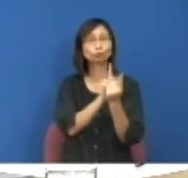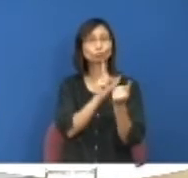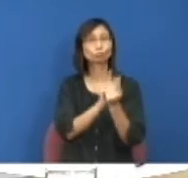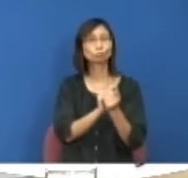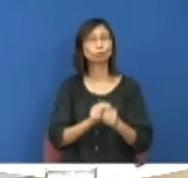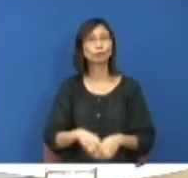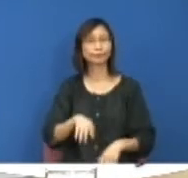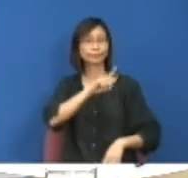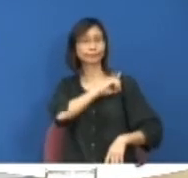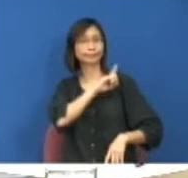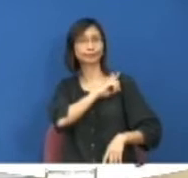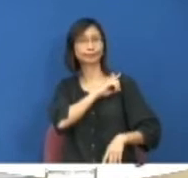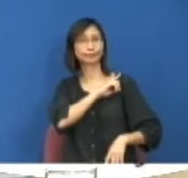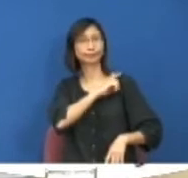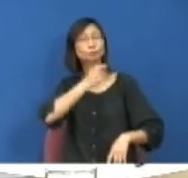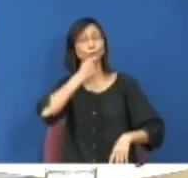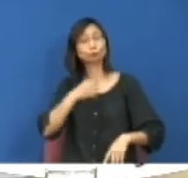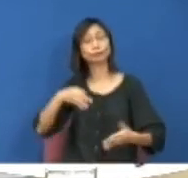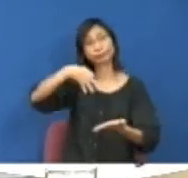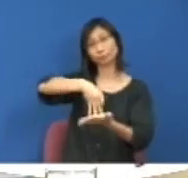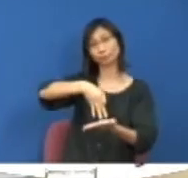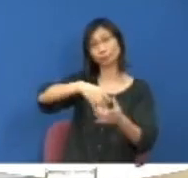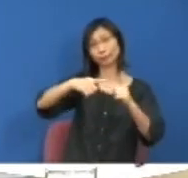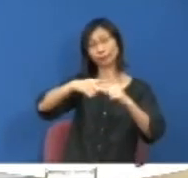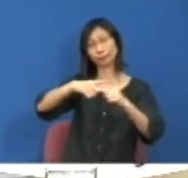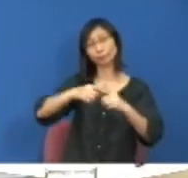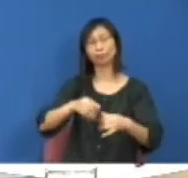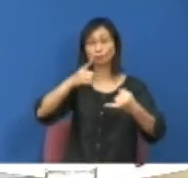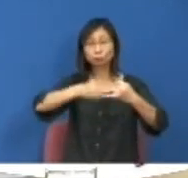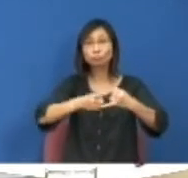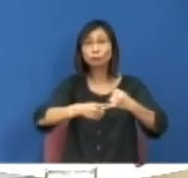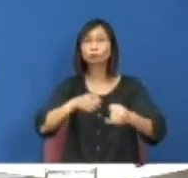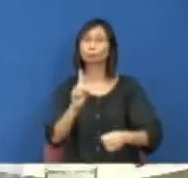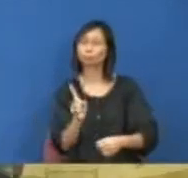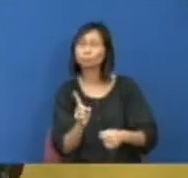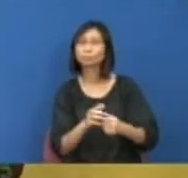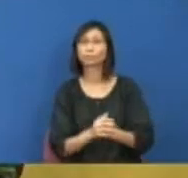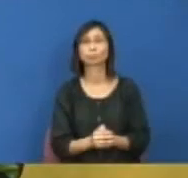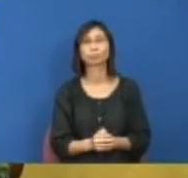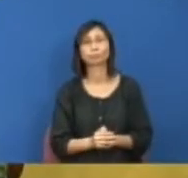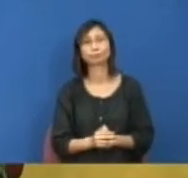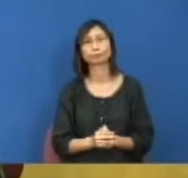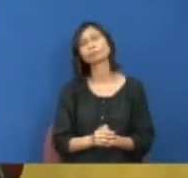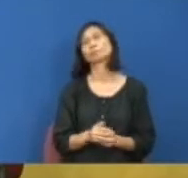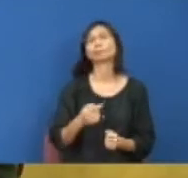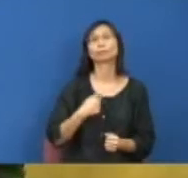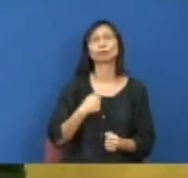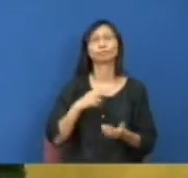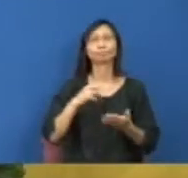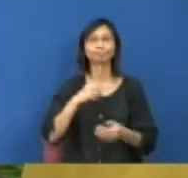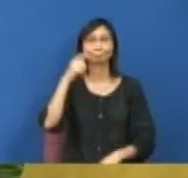自發參與的群眾解釋清楚到底做什麼，還有後果是什麼。 OK， 好，那就我想這封